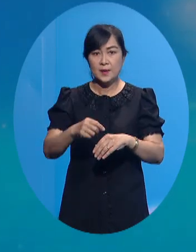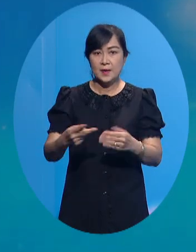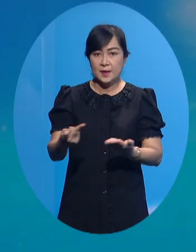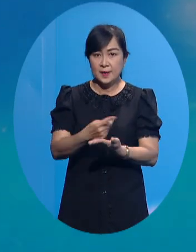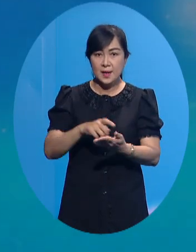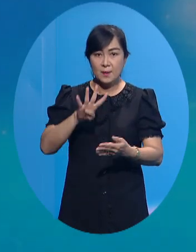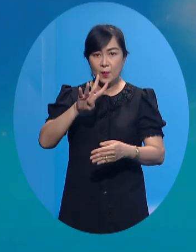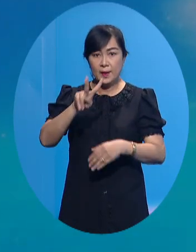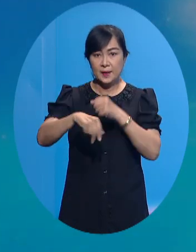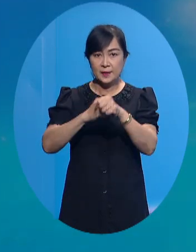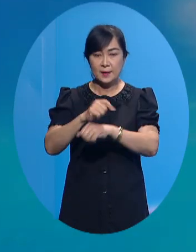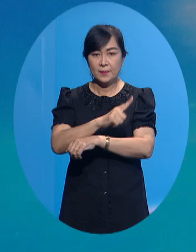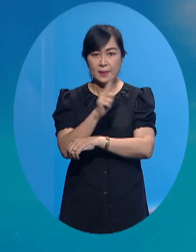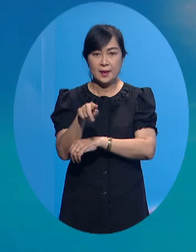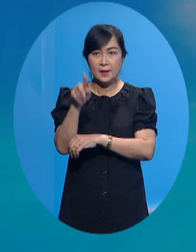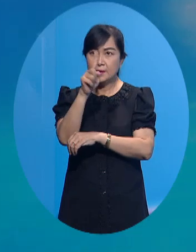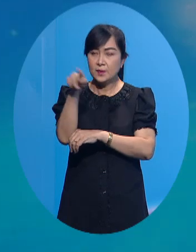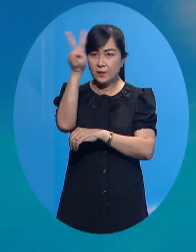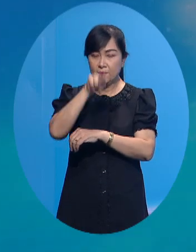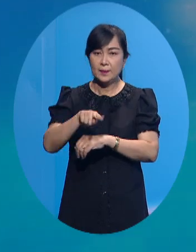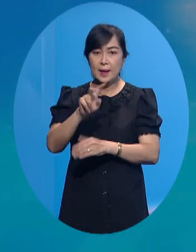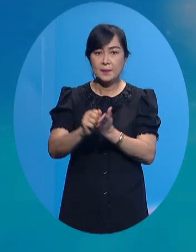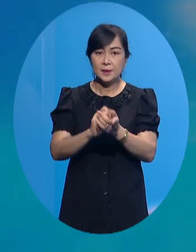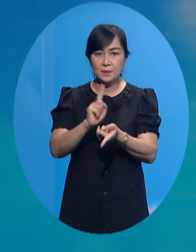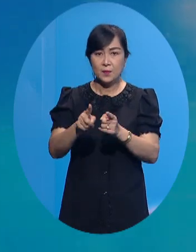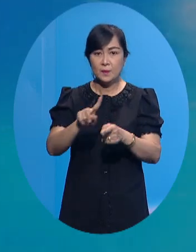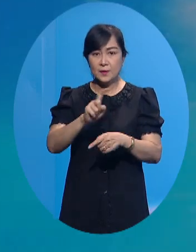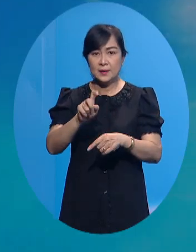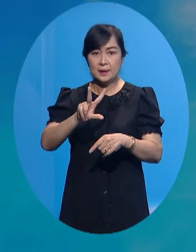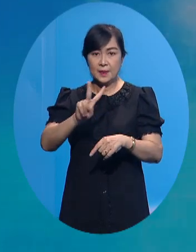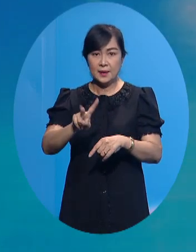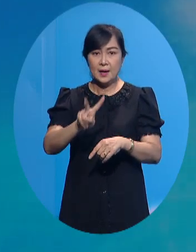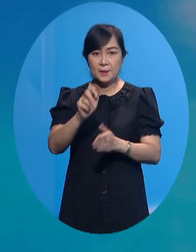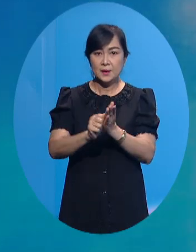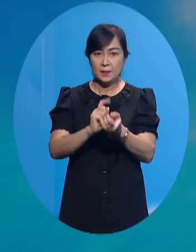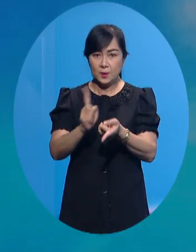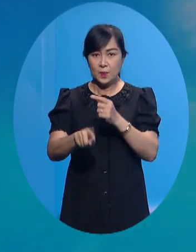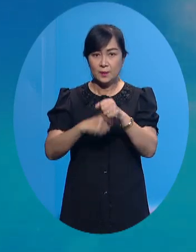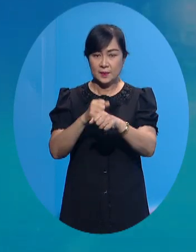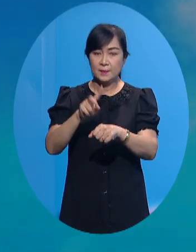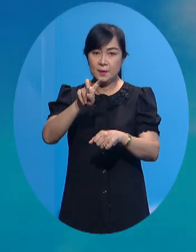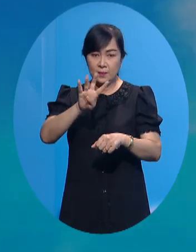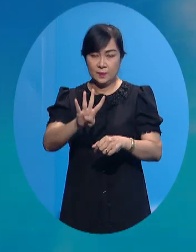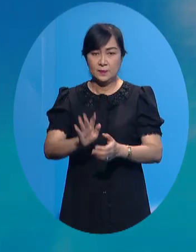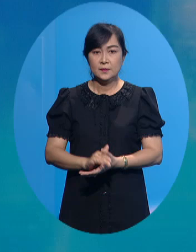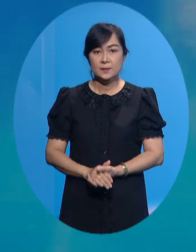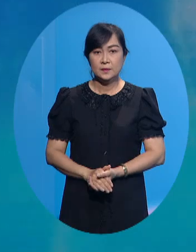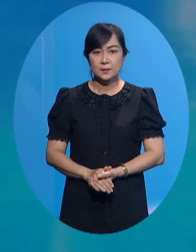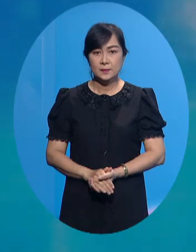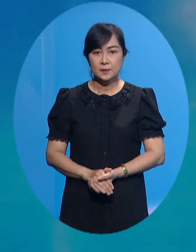cho mừng kỷ niệm 42 năm ngày nhà giáo Việt Nam 20 tháng 11 năm 1982 20 tháng 11 năm